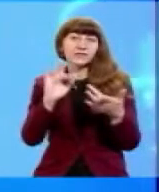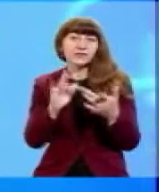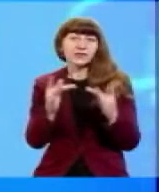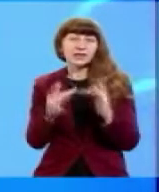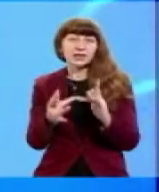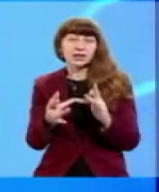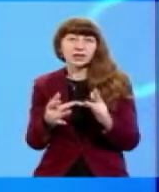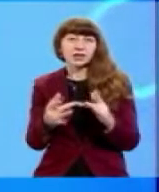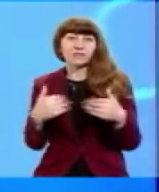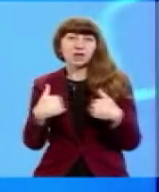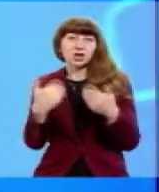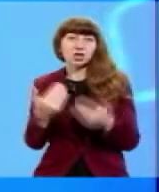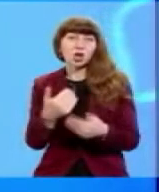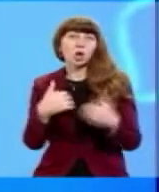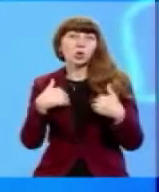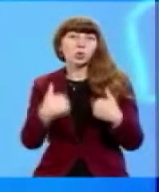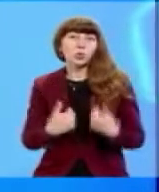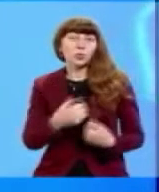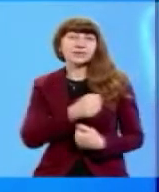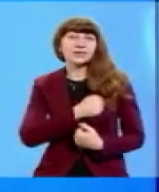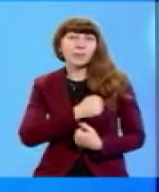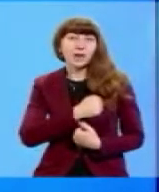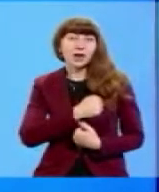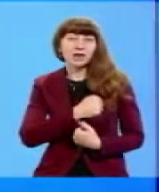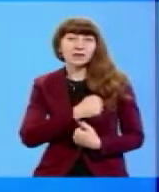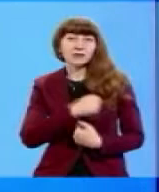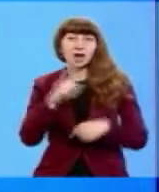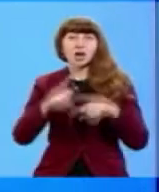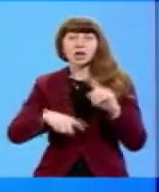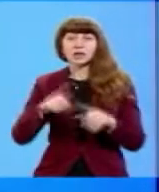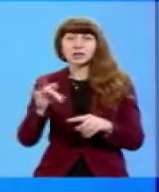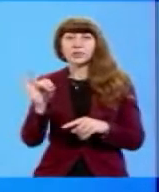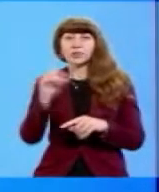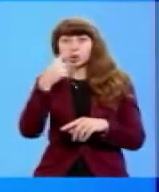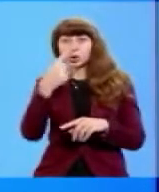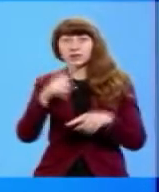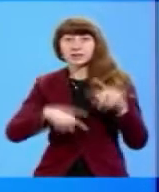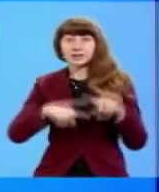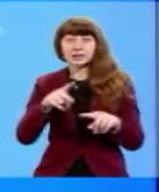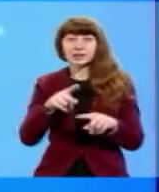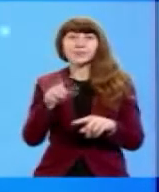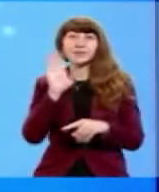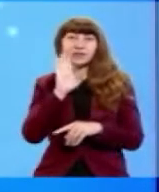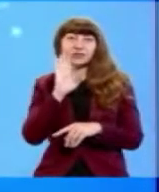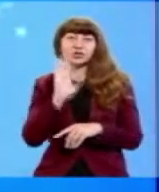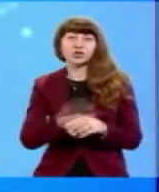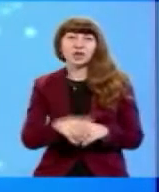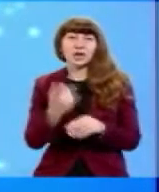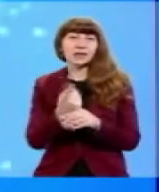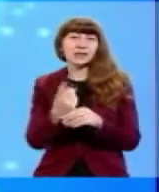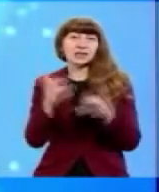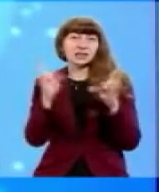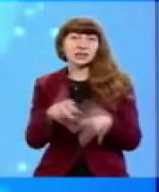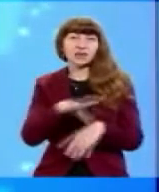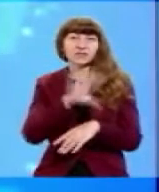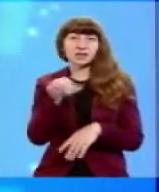айтамын. Бұл тек олар үшін ғана емес, бүкіл облыс үшін қайғылы жайт. Біз бәріміз баланы аман-есен табамыз деп үміттенген едік. Өкінішке